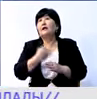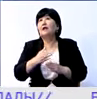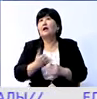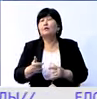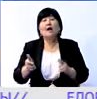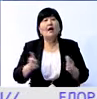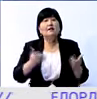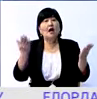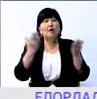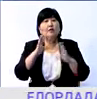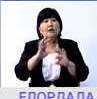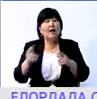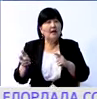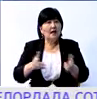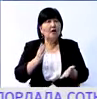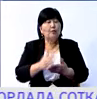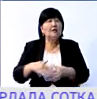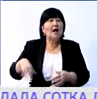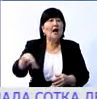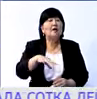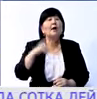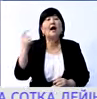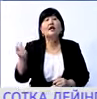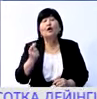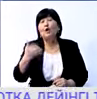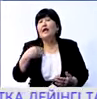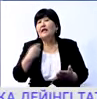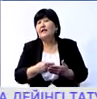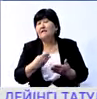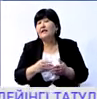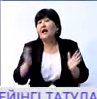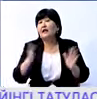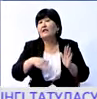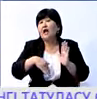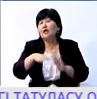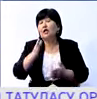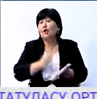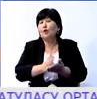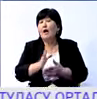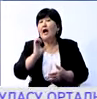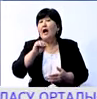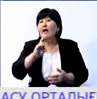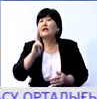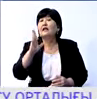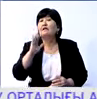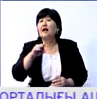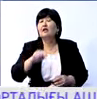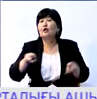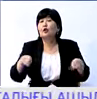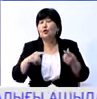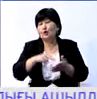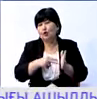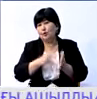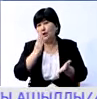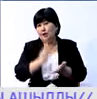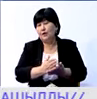бойынша әзірленген бейне материалымыз дайын болған екен. Аймақтың экономикалық және инвестициялық климатын жақсарту бағытында IT квартал құруды жоспарлап